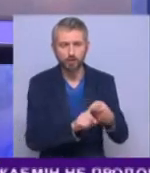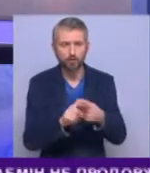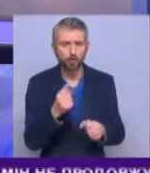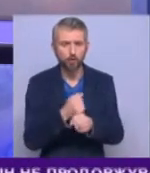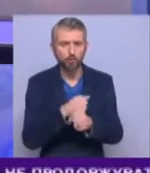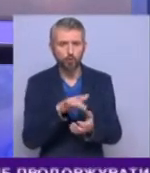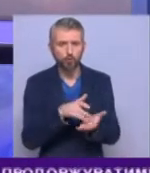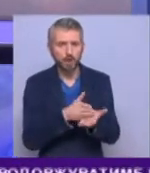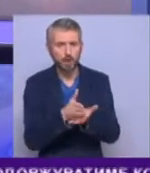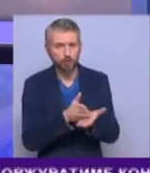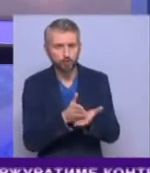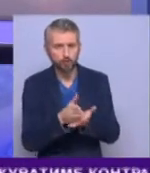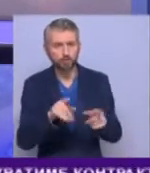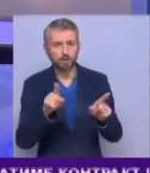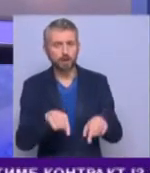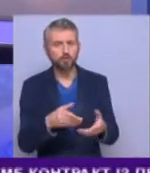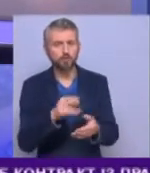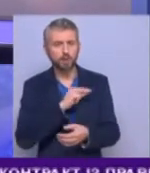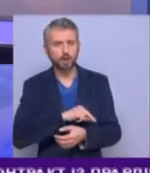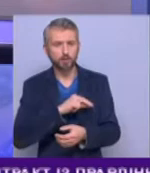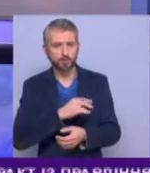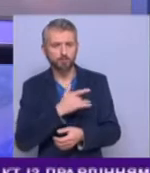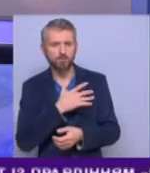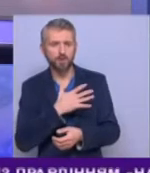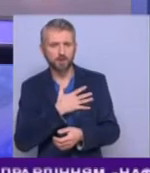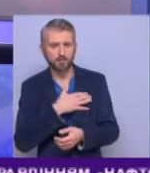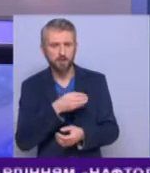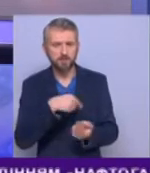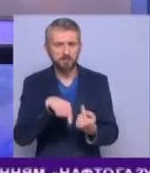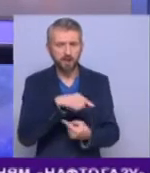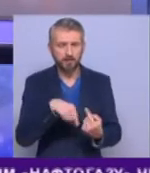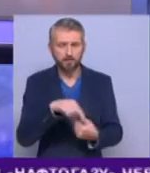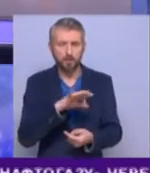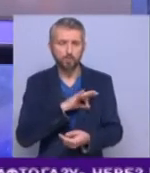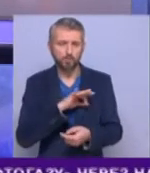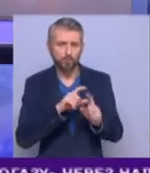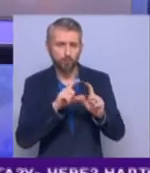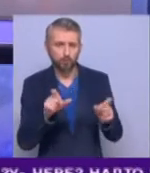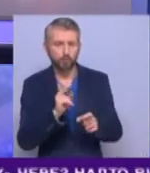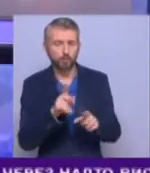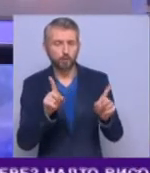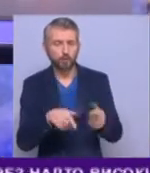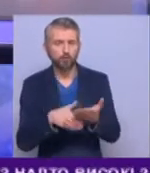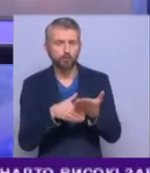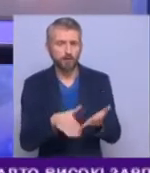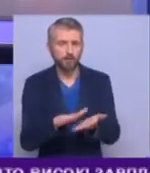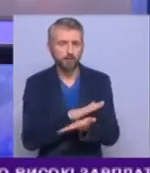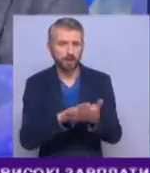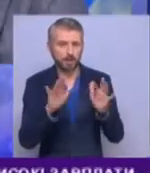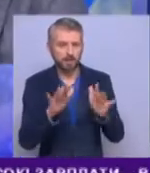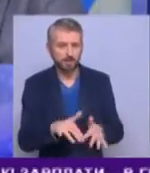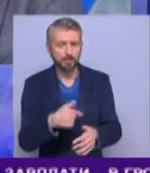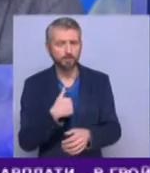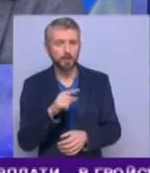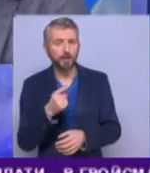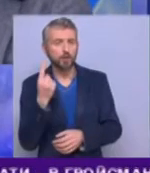роботу комунальних служб, також працюють з приватними підприємцями, тобто з юридичними особами, які також допомагали прибирати сніг. Я